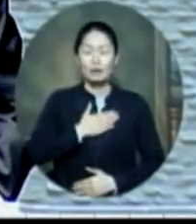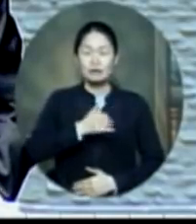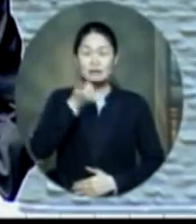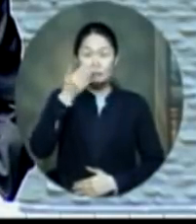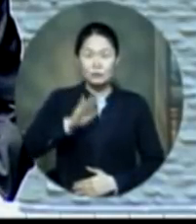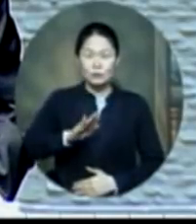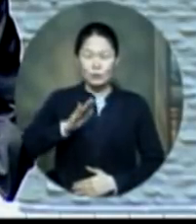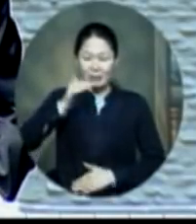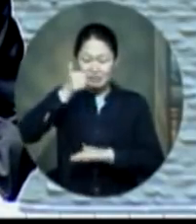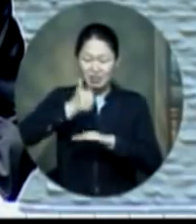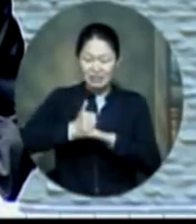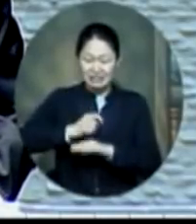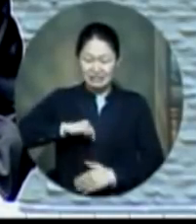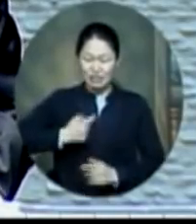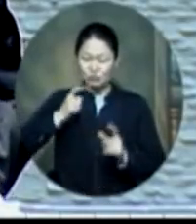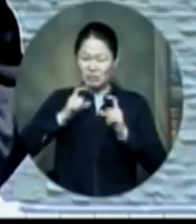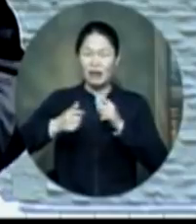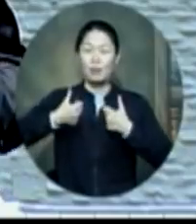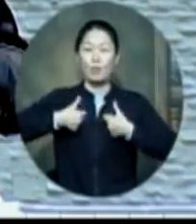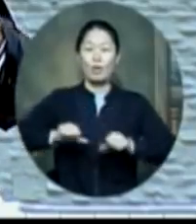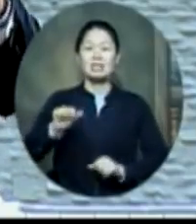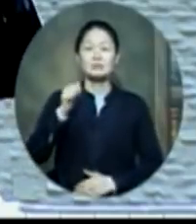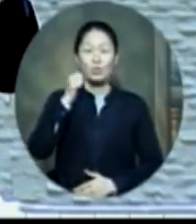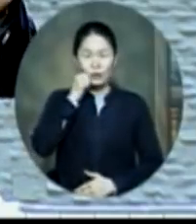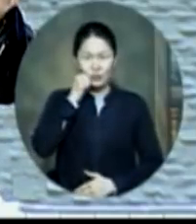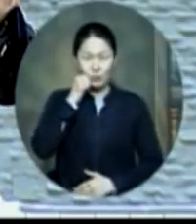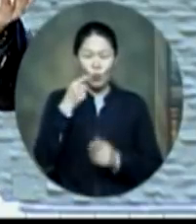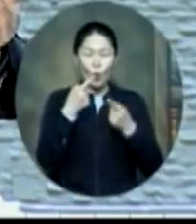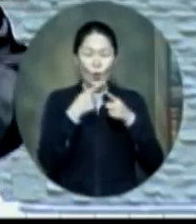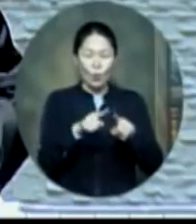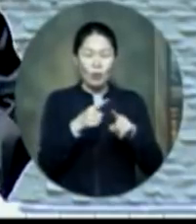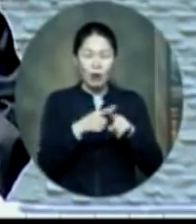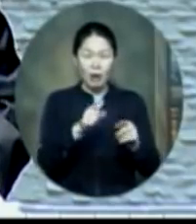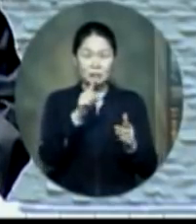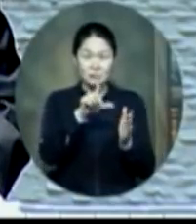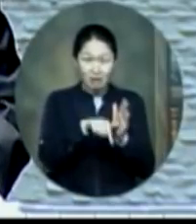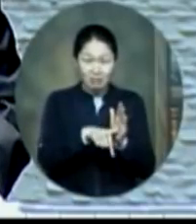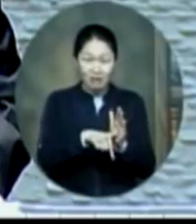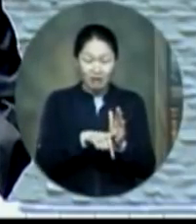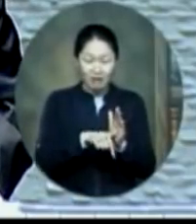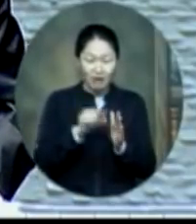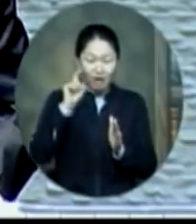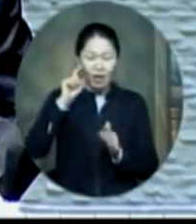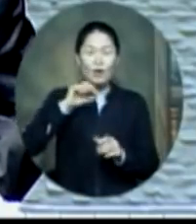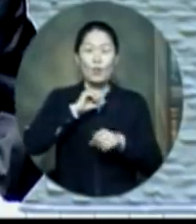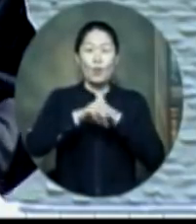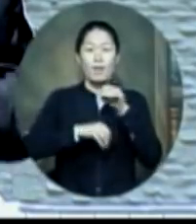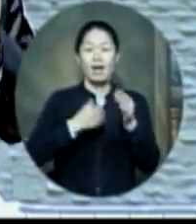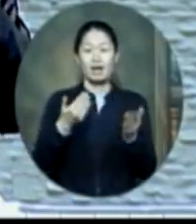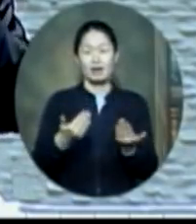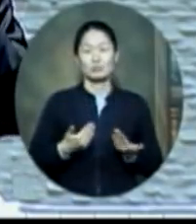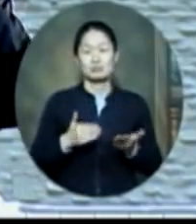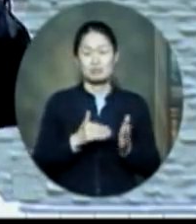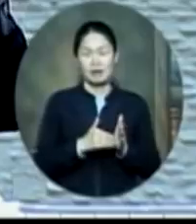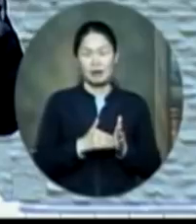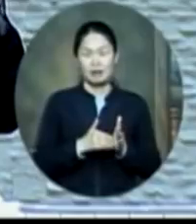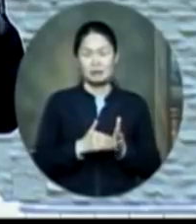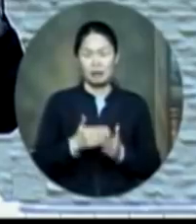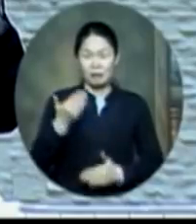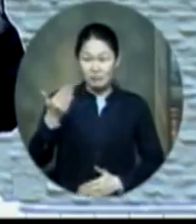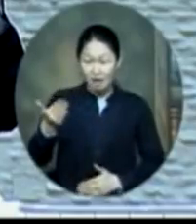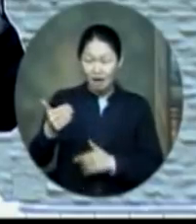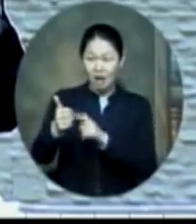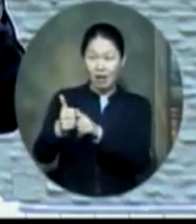끝까지 포기하지 못했었노라고 그 평가의 시간에 그 고백을 하는 겁니다. 제가 그분의 이야기를